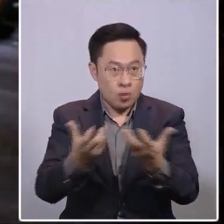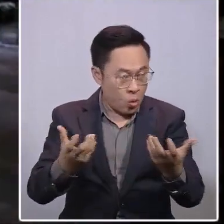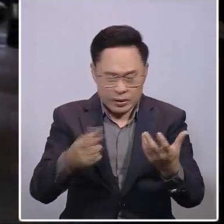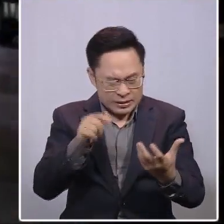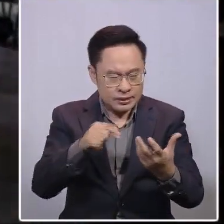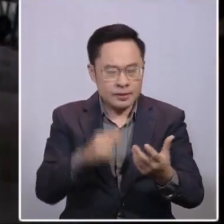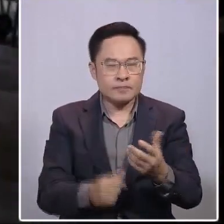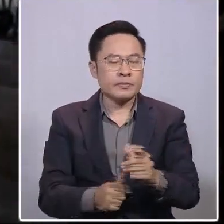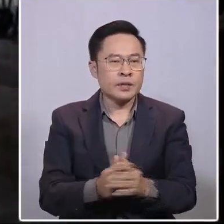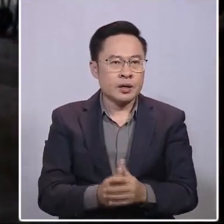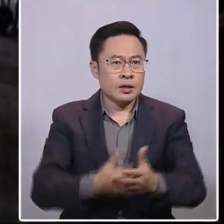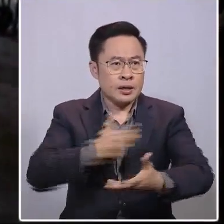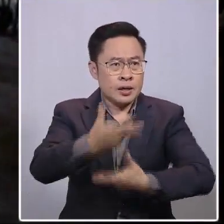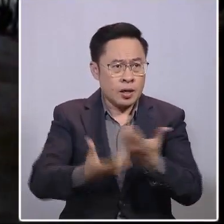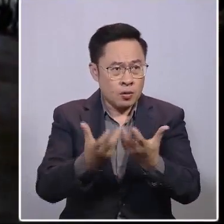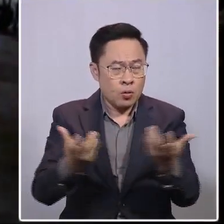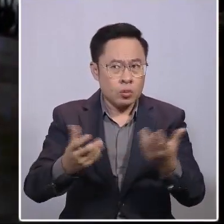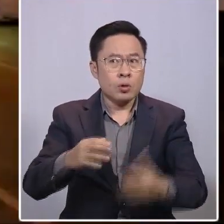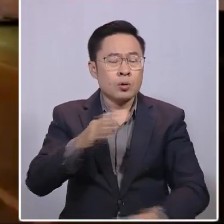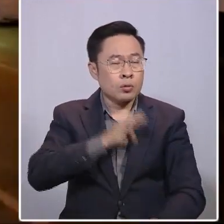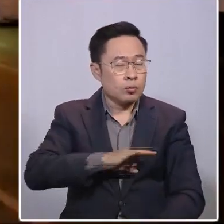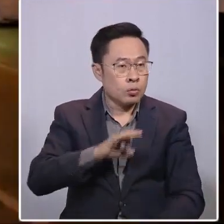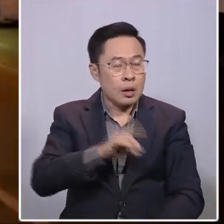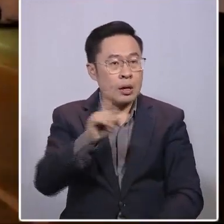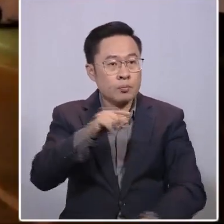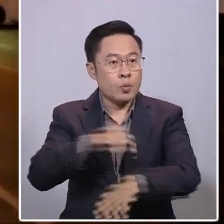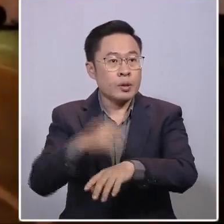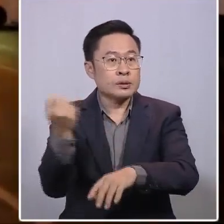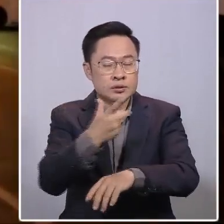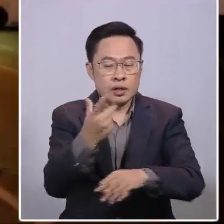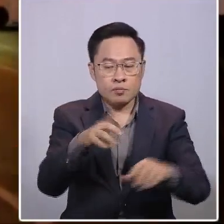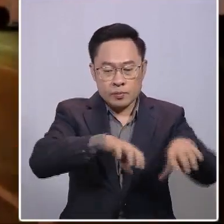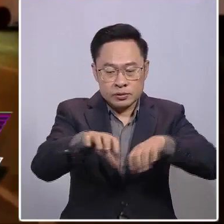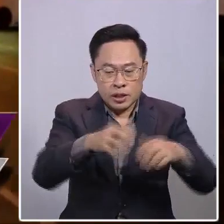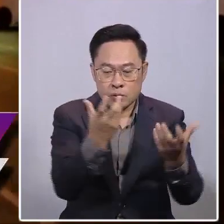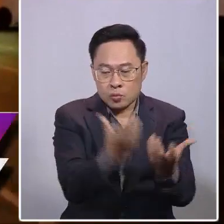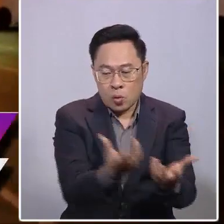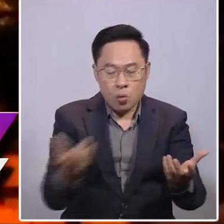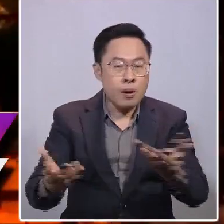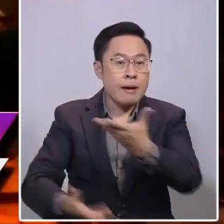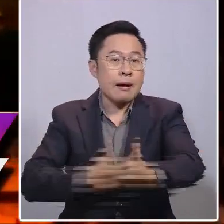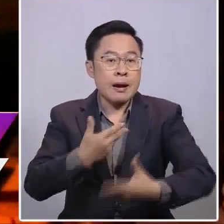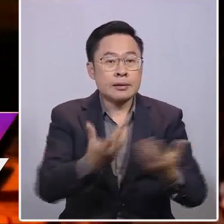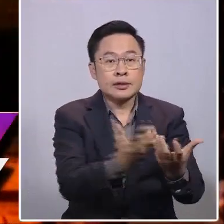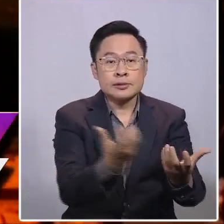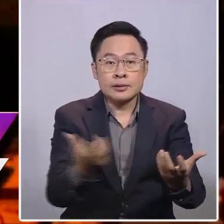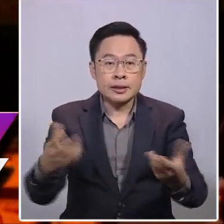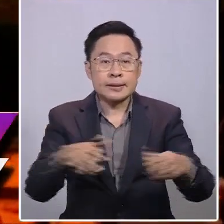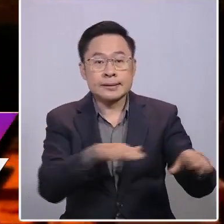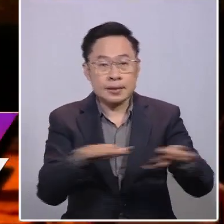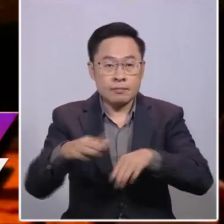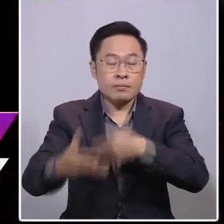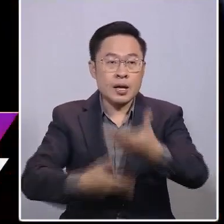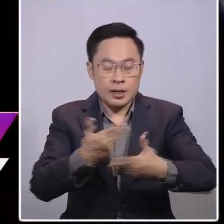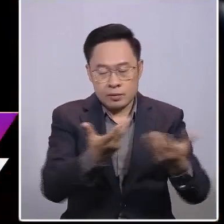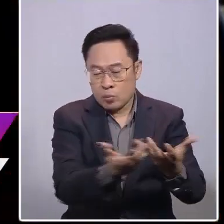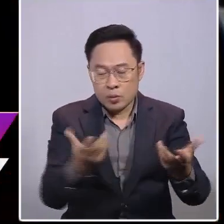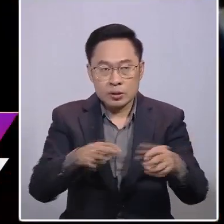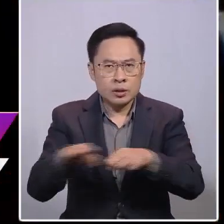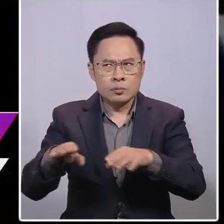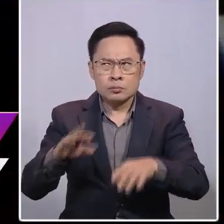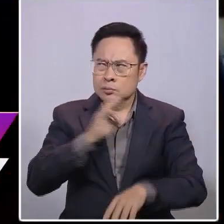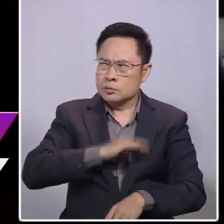สังขละบุรีเนี่ยนะครับเล่าให้ผู้สื่อข่าวฟังว่าตอนนั้นเนี่ย 3:00 เนี่ยนะฮะกำลังจะเตรียมของไปขาย